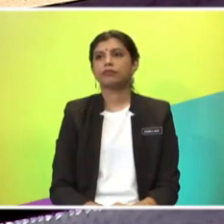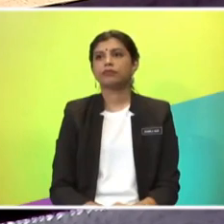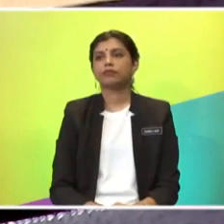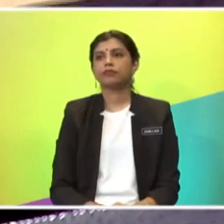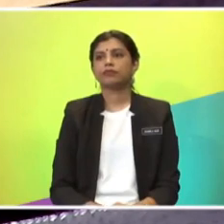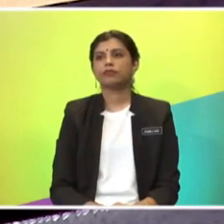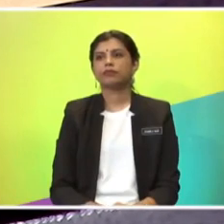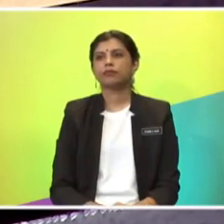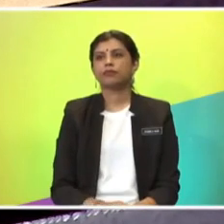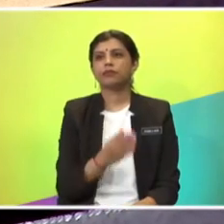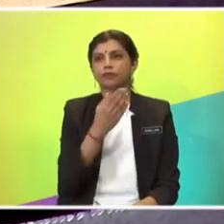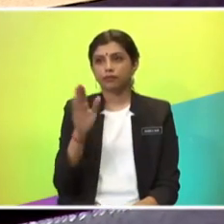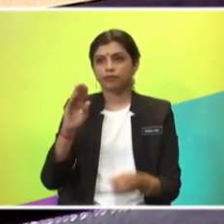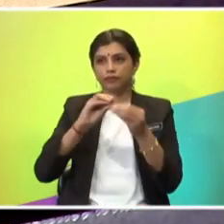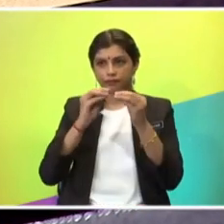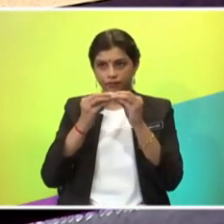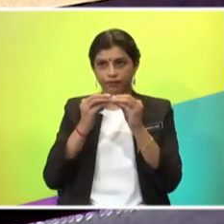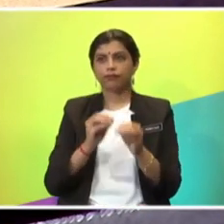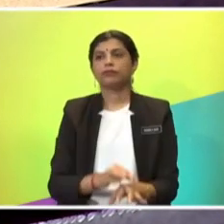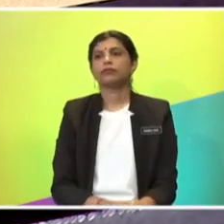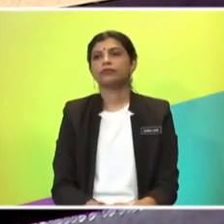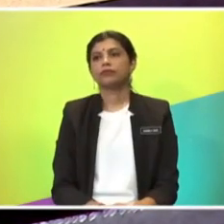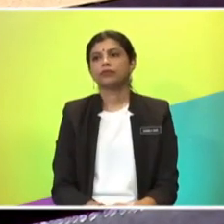space number sign